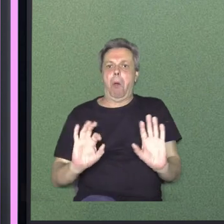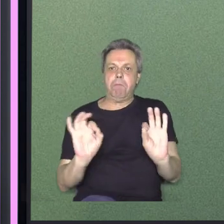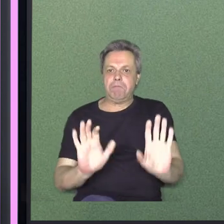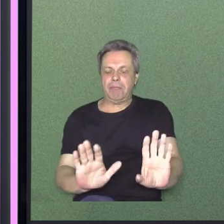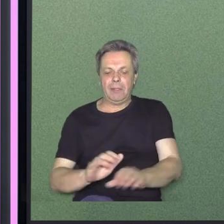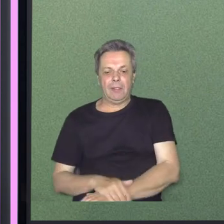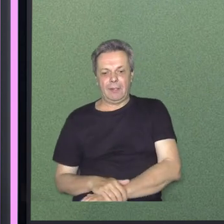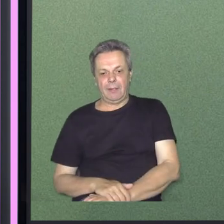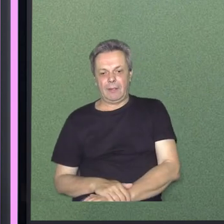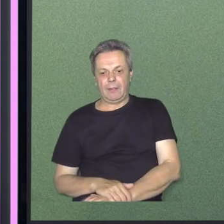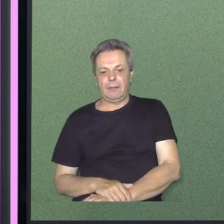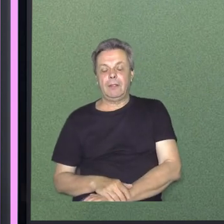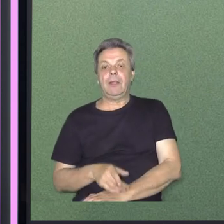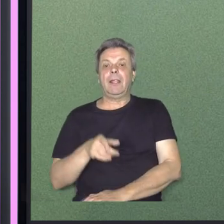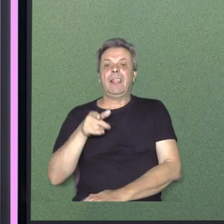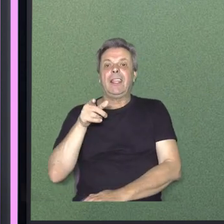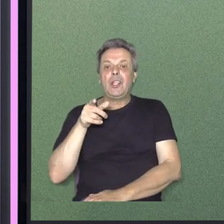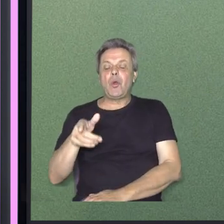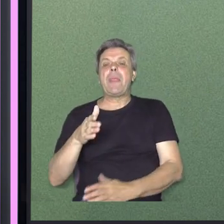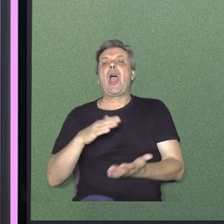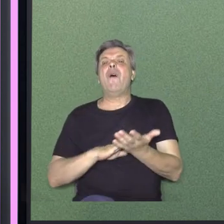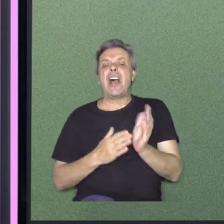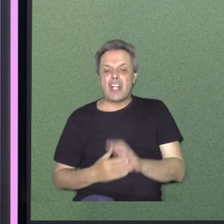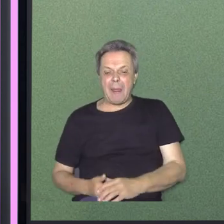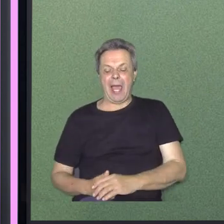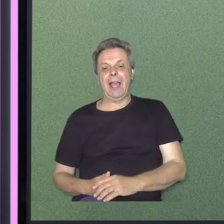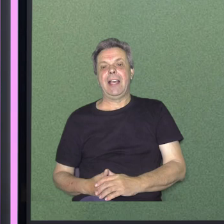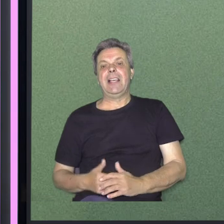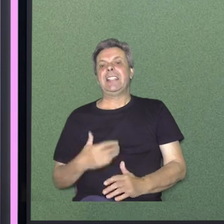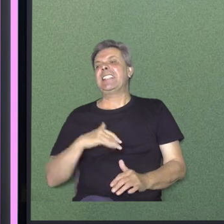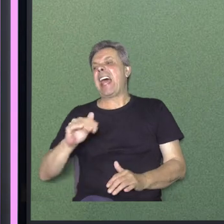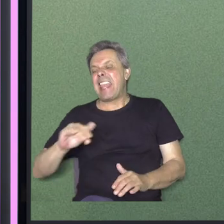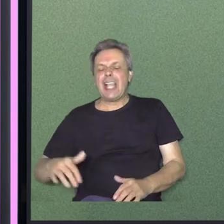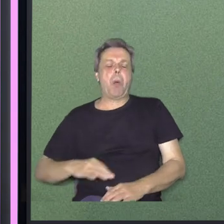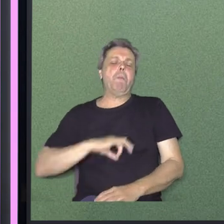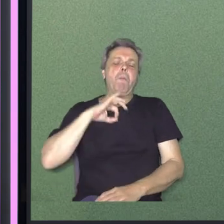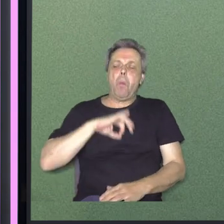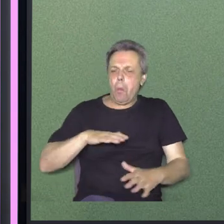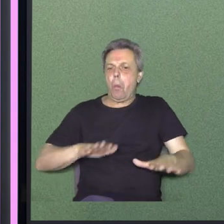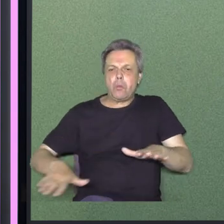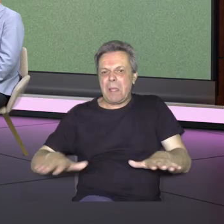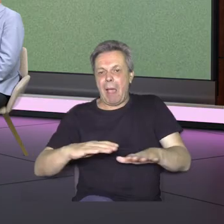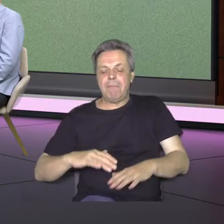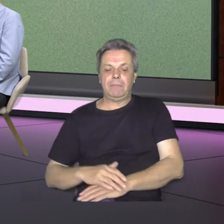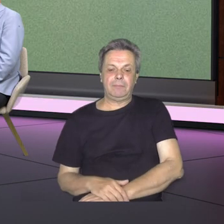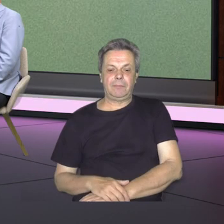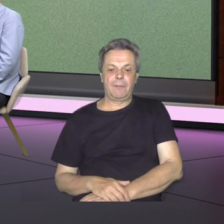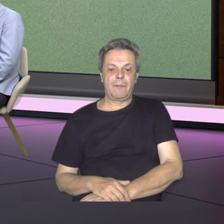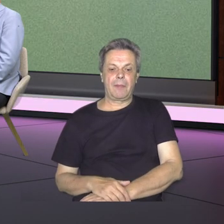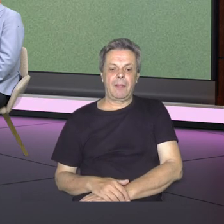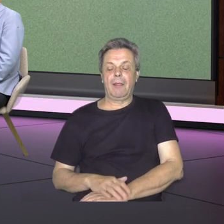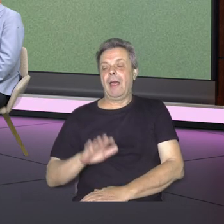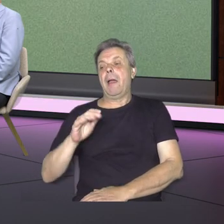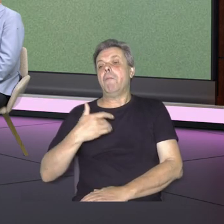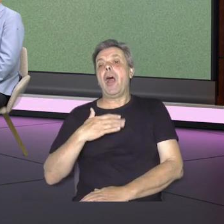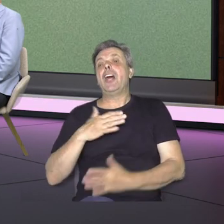sve. I tu njegova žena sa djecom, sa unucima,